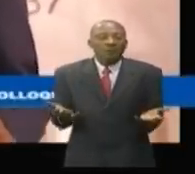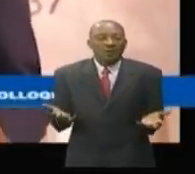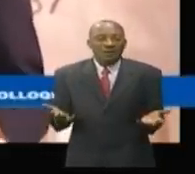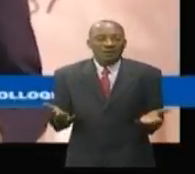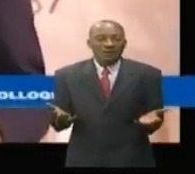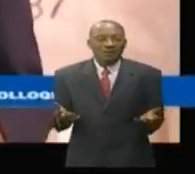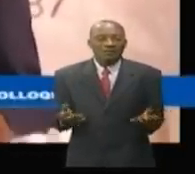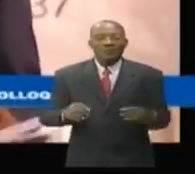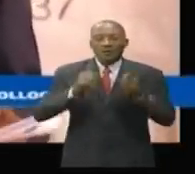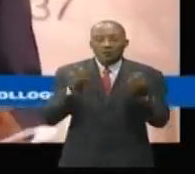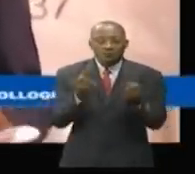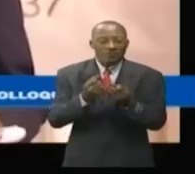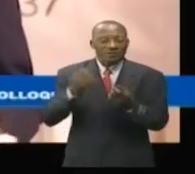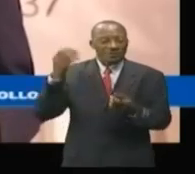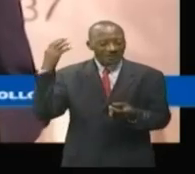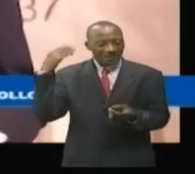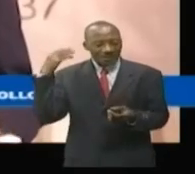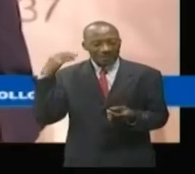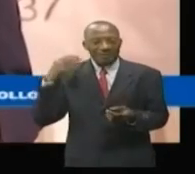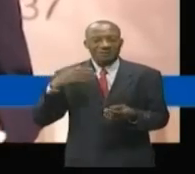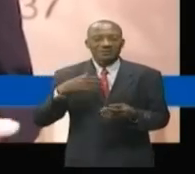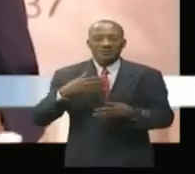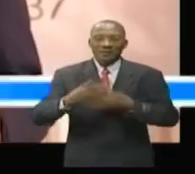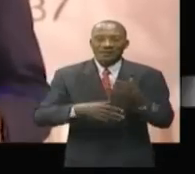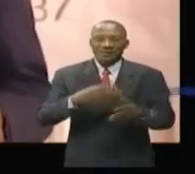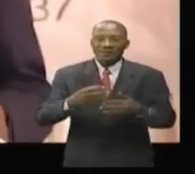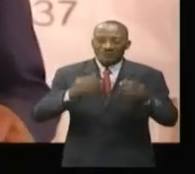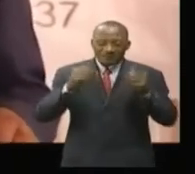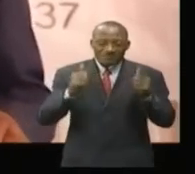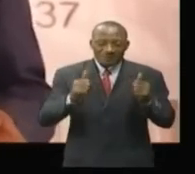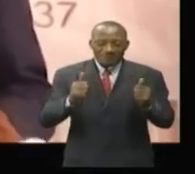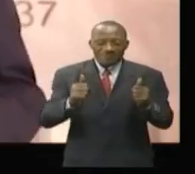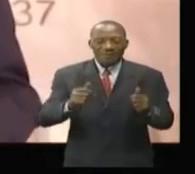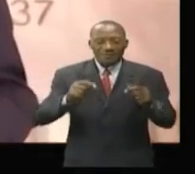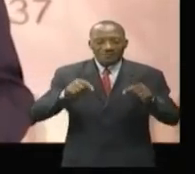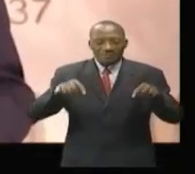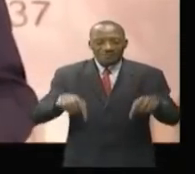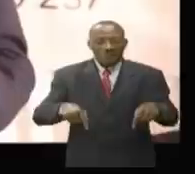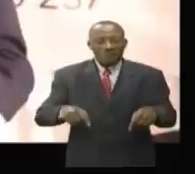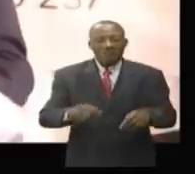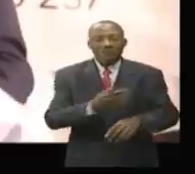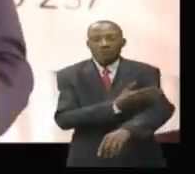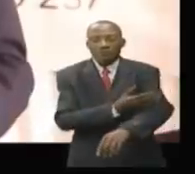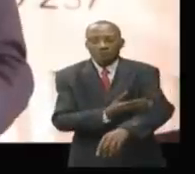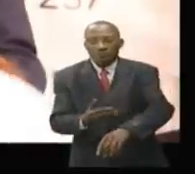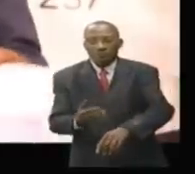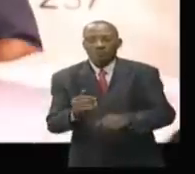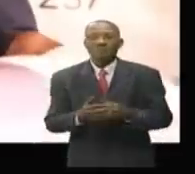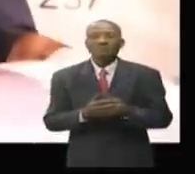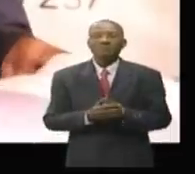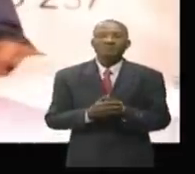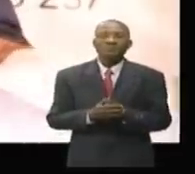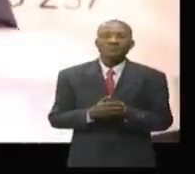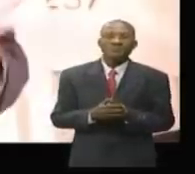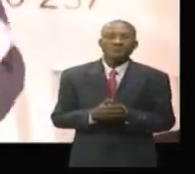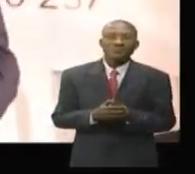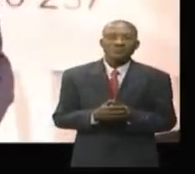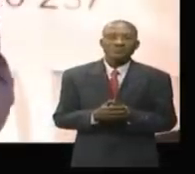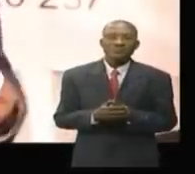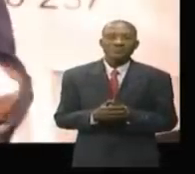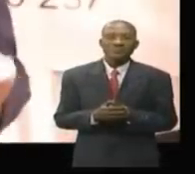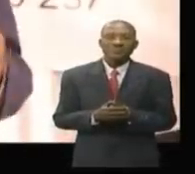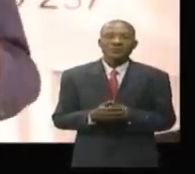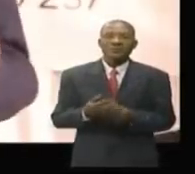liée à la fois à la perte de la qualité des produits. Nous avons l'insuffisance